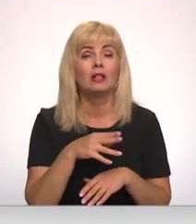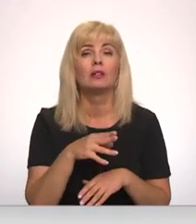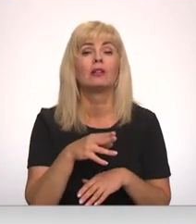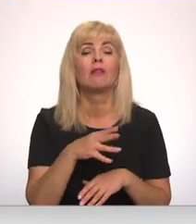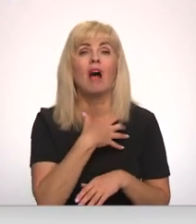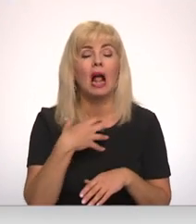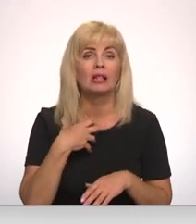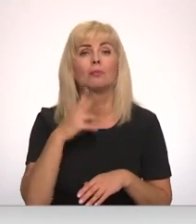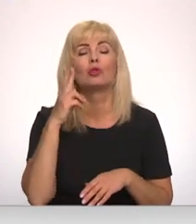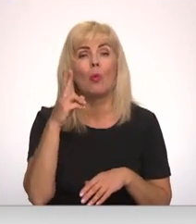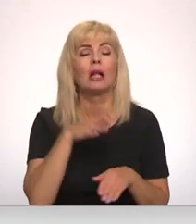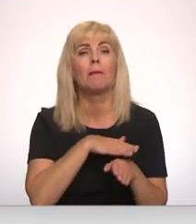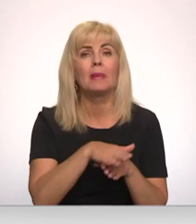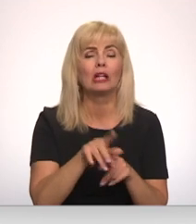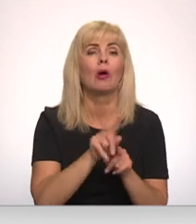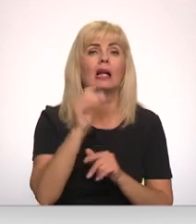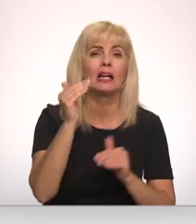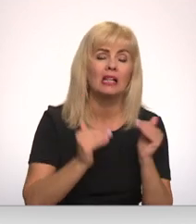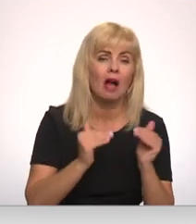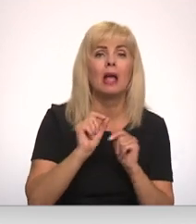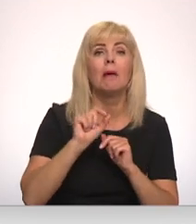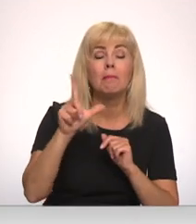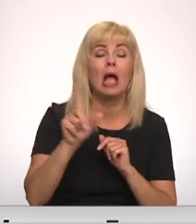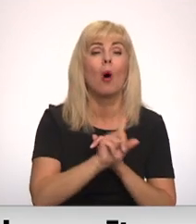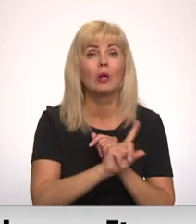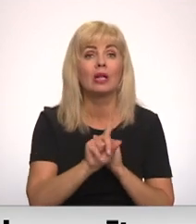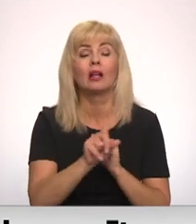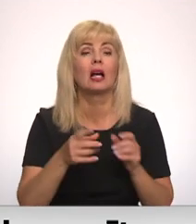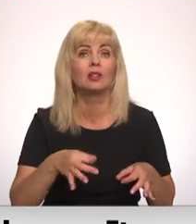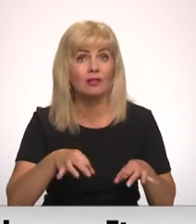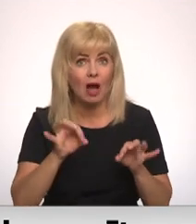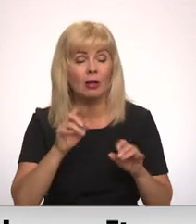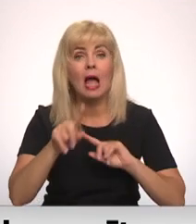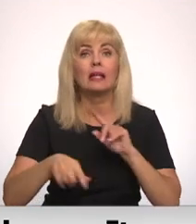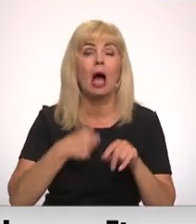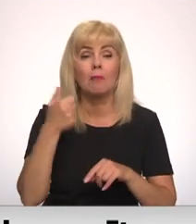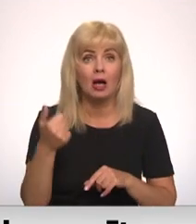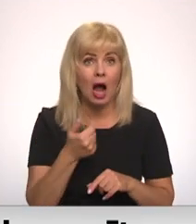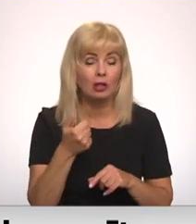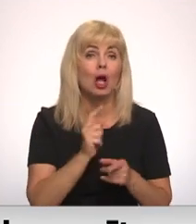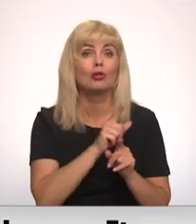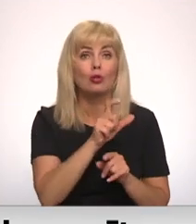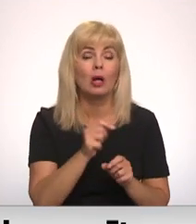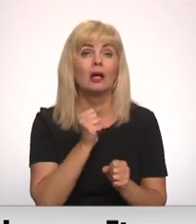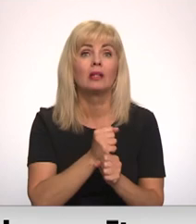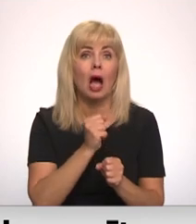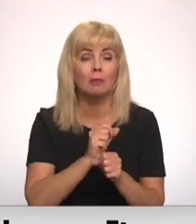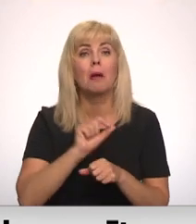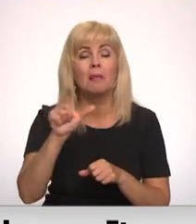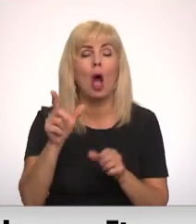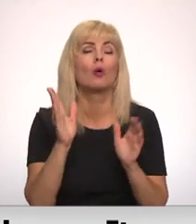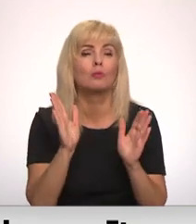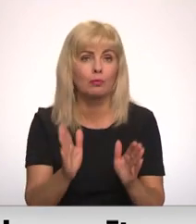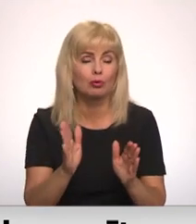pildījusi, gan grafiki, gan pieaugumi, tie visi ir, un tas ir pats svarīgākais. Ja? Tātad nākamajā gadā mēs zinām, ka skolotāja darba auga pieaugums būs.